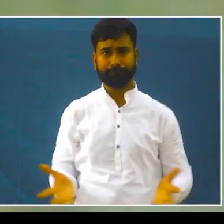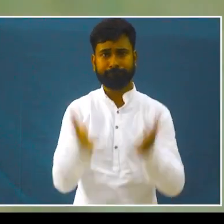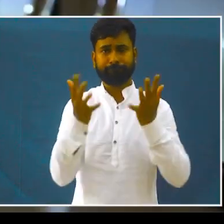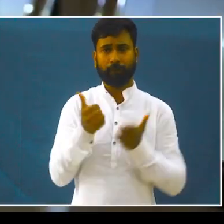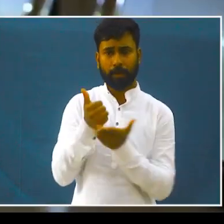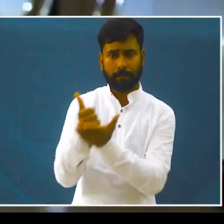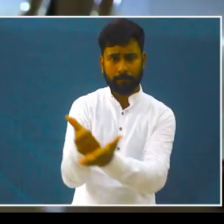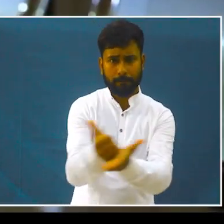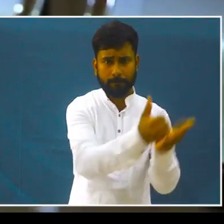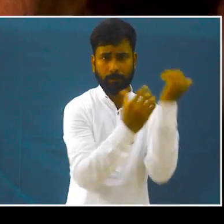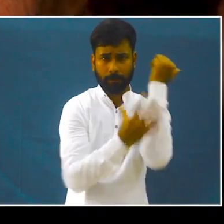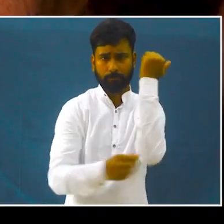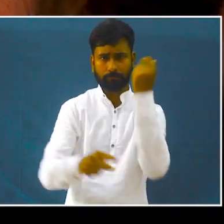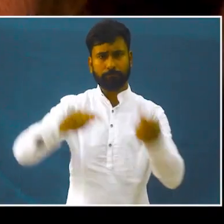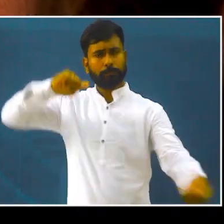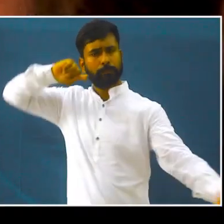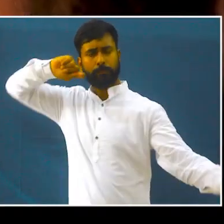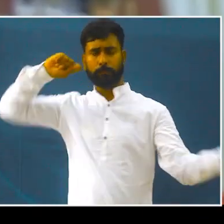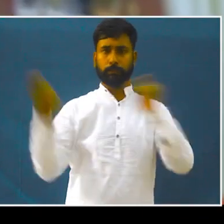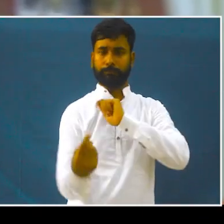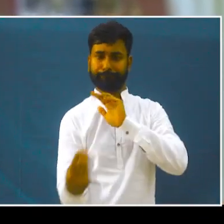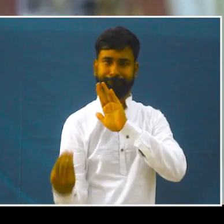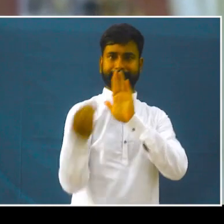के निर्माण का साक्षी बन रहा है।